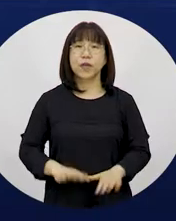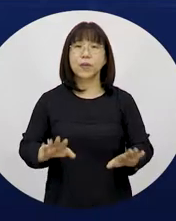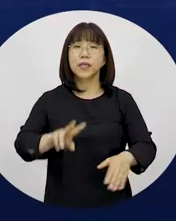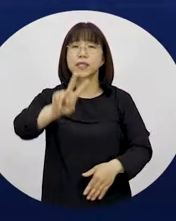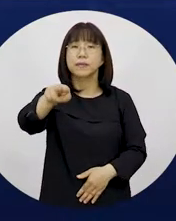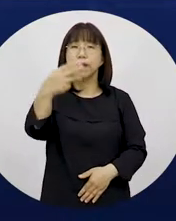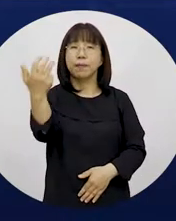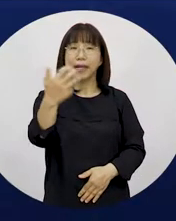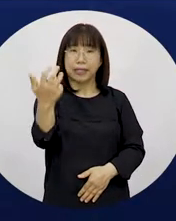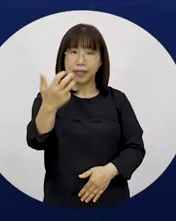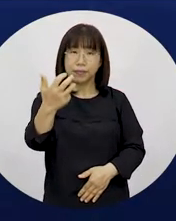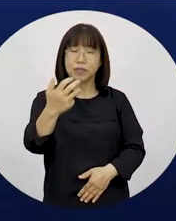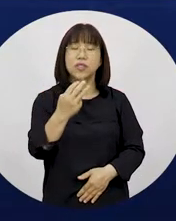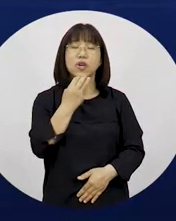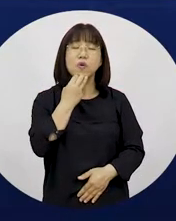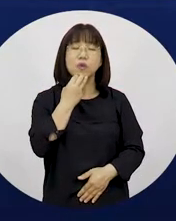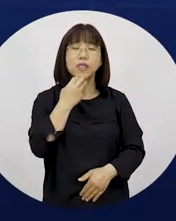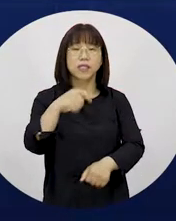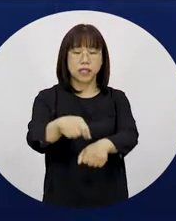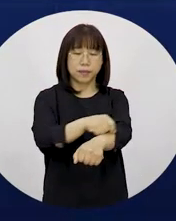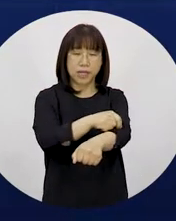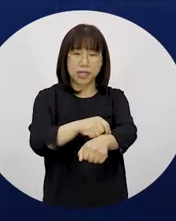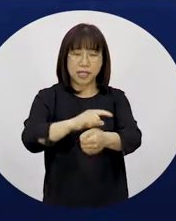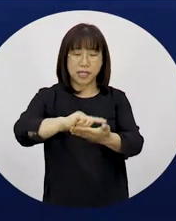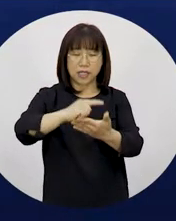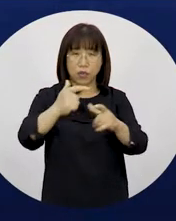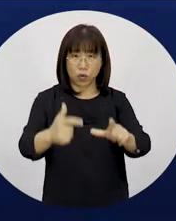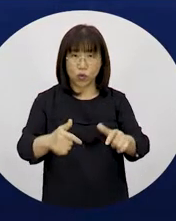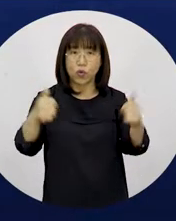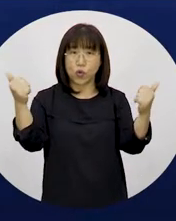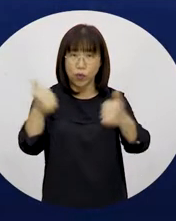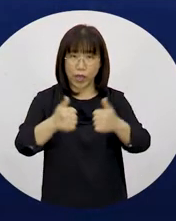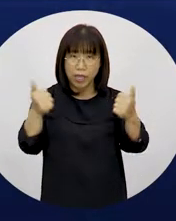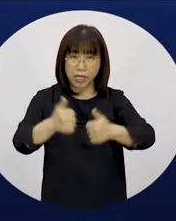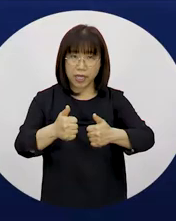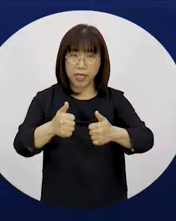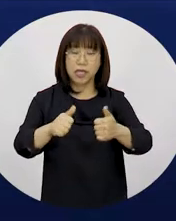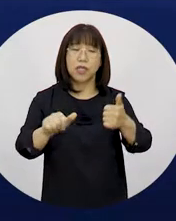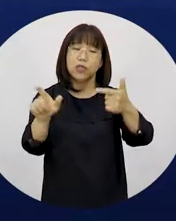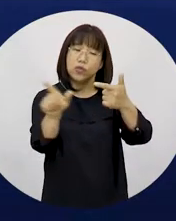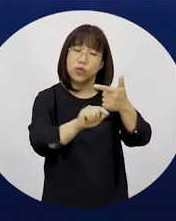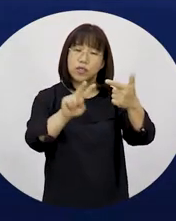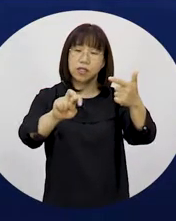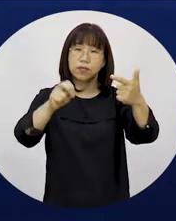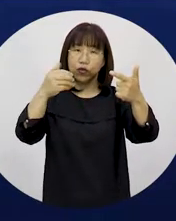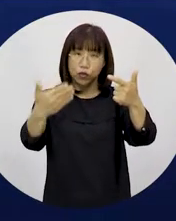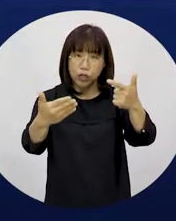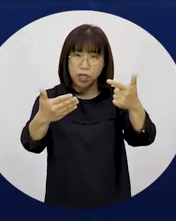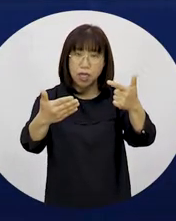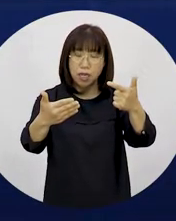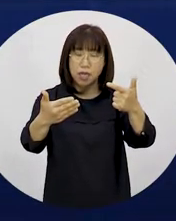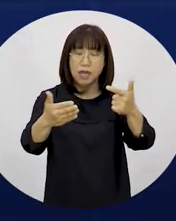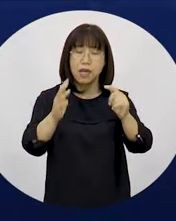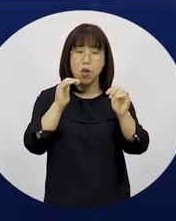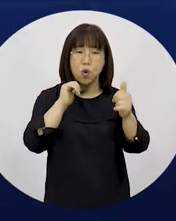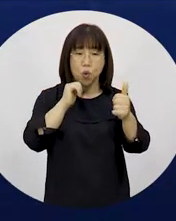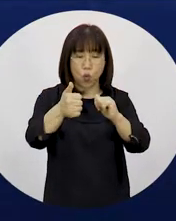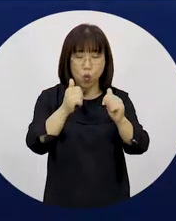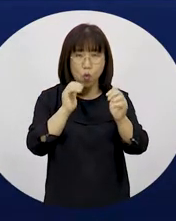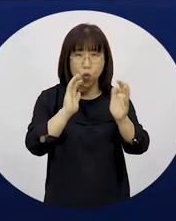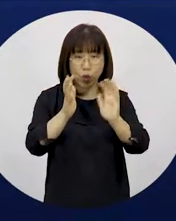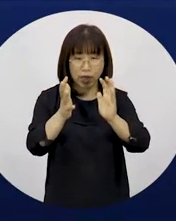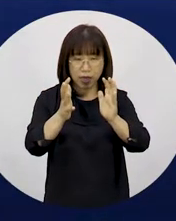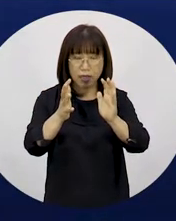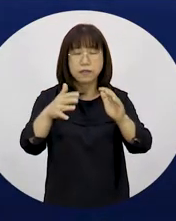제 280회 서울특별시 강서구 2 회 제 1차 정 대회 가 지난 29일 2차 본회의 2로 패했습니다